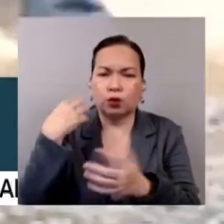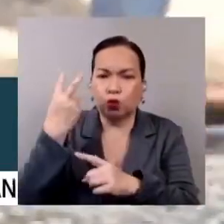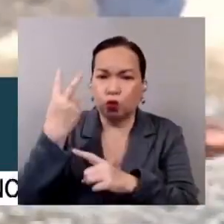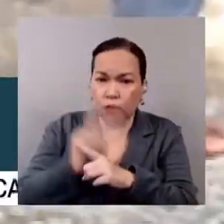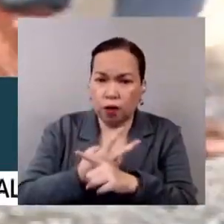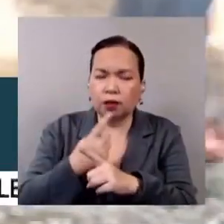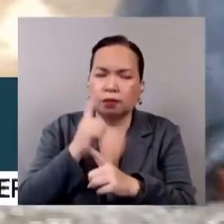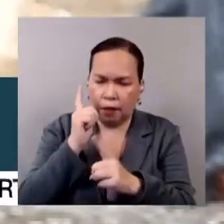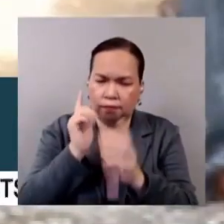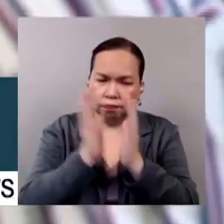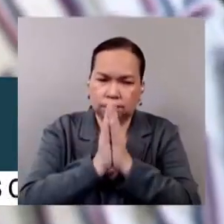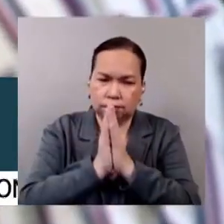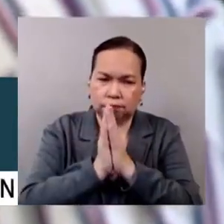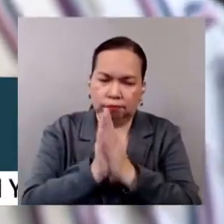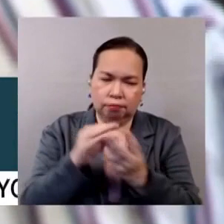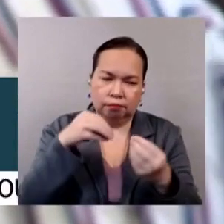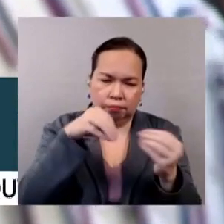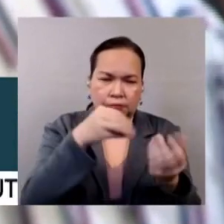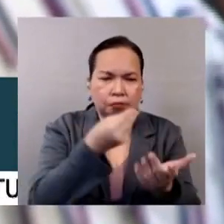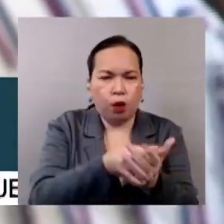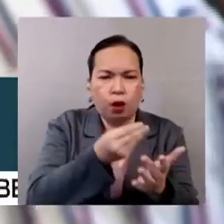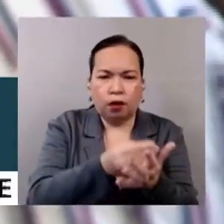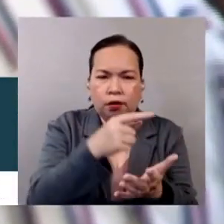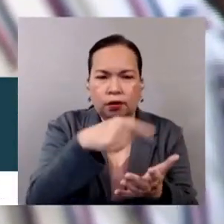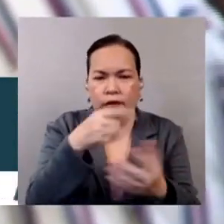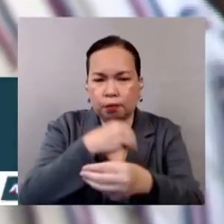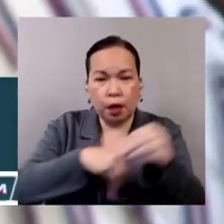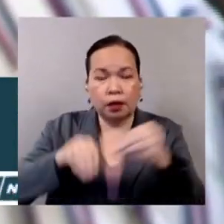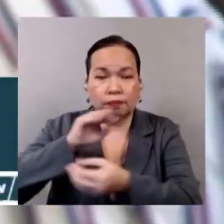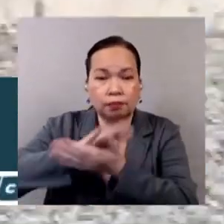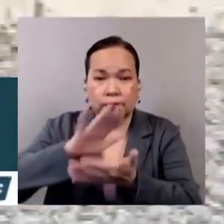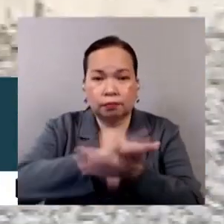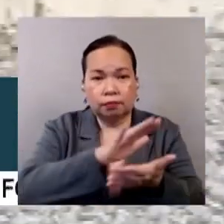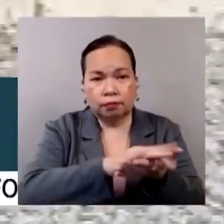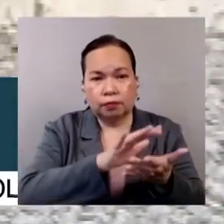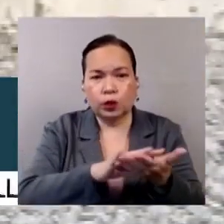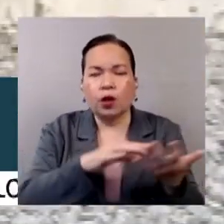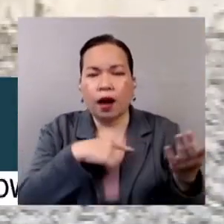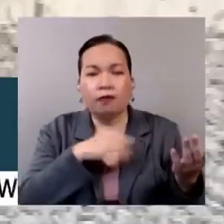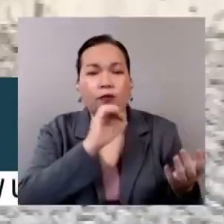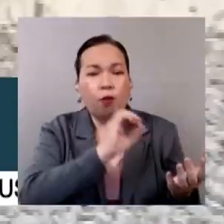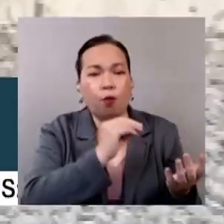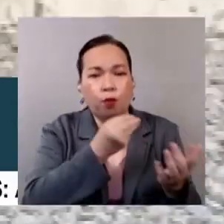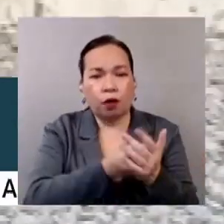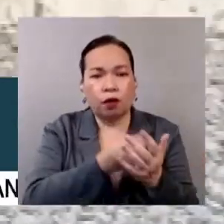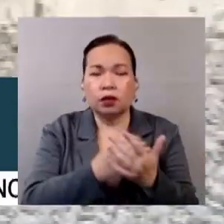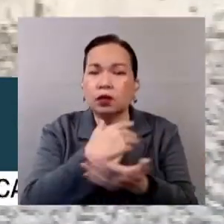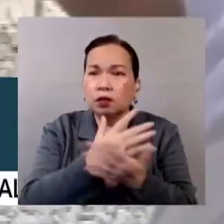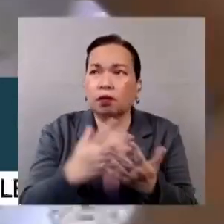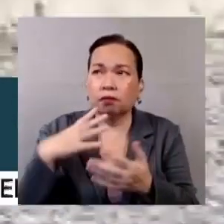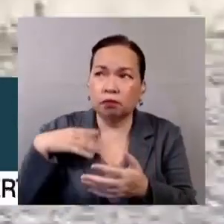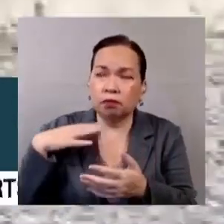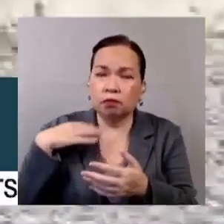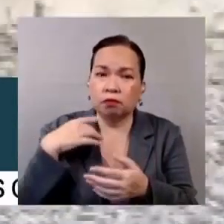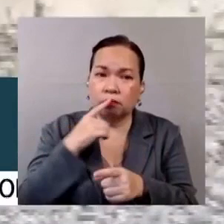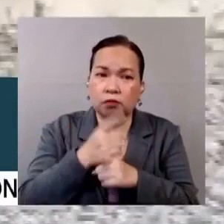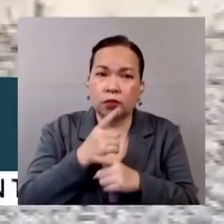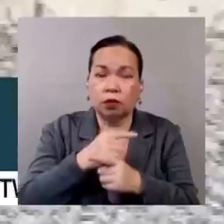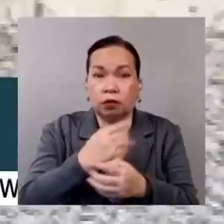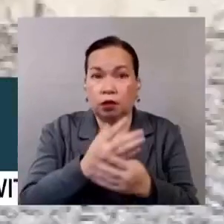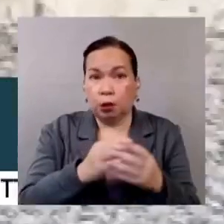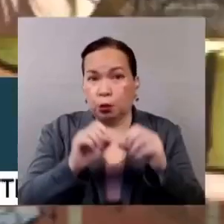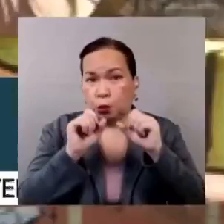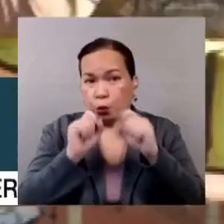natin, maibigay na rin para at least may pangsimula. Kasi yung iba din, Stanley, na ibenta na yung